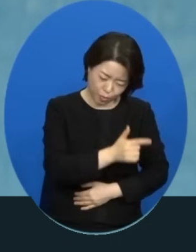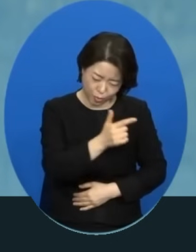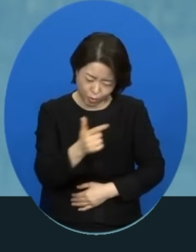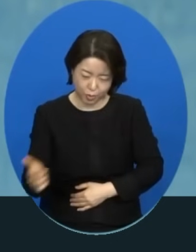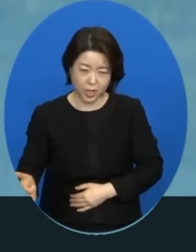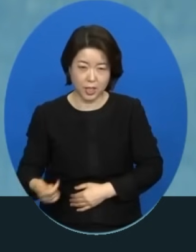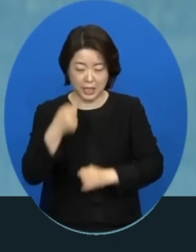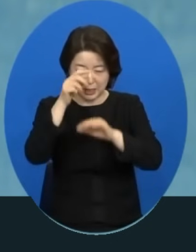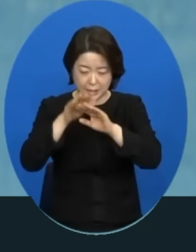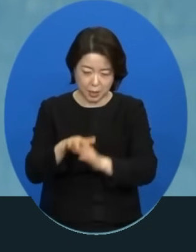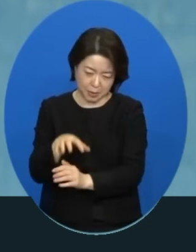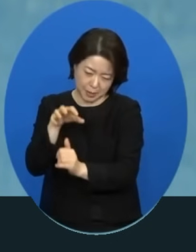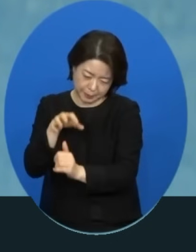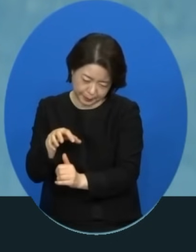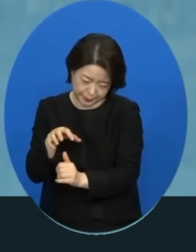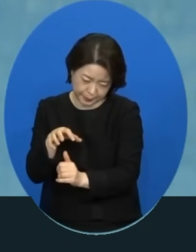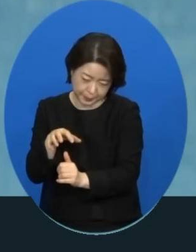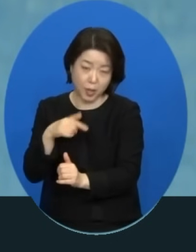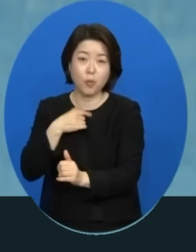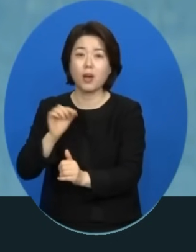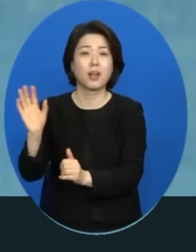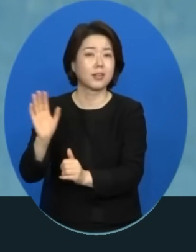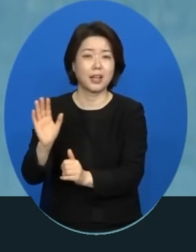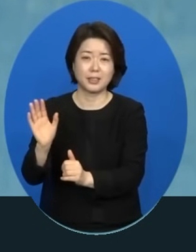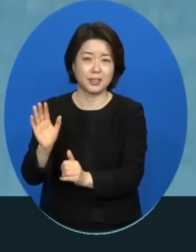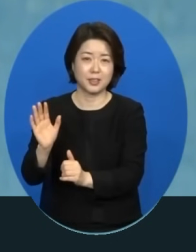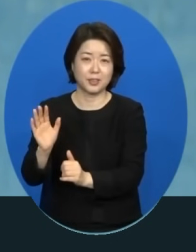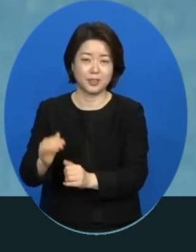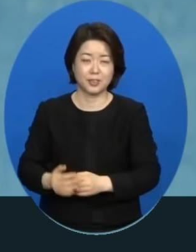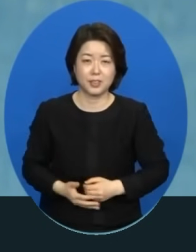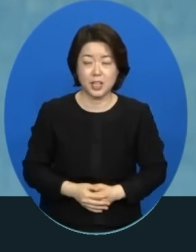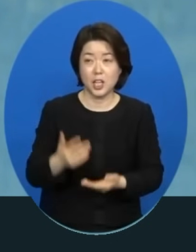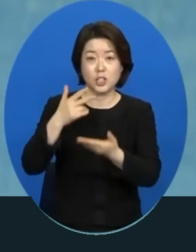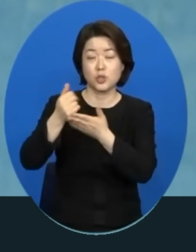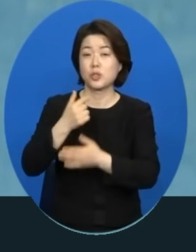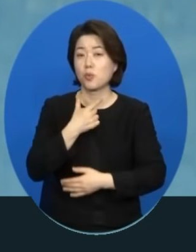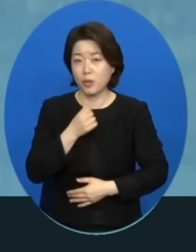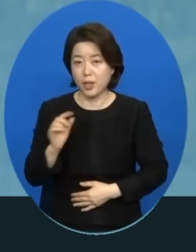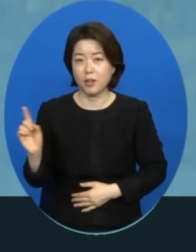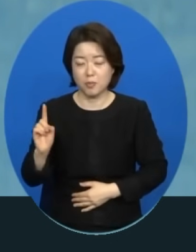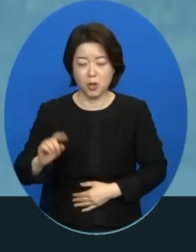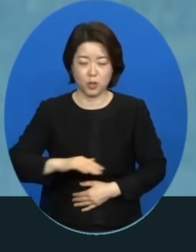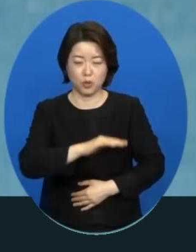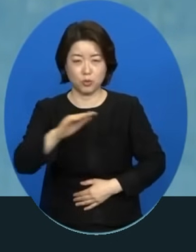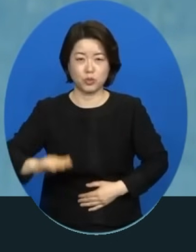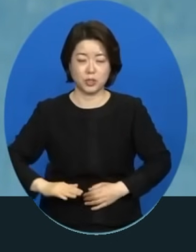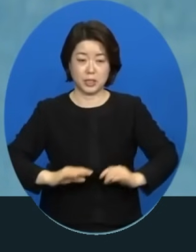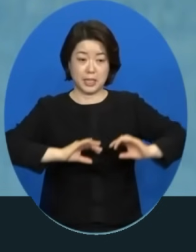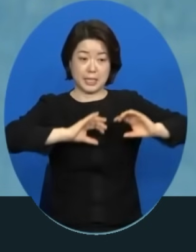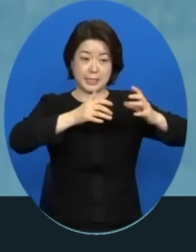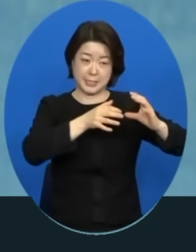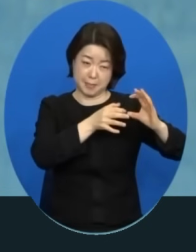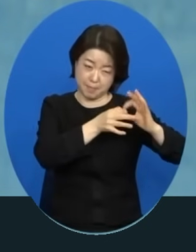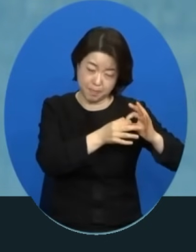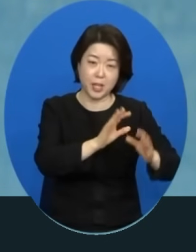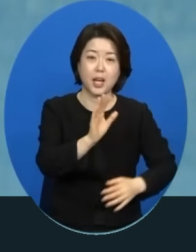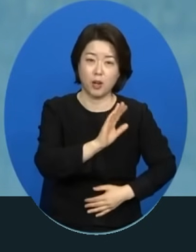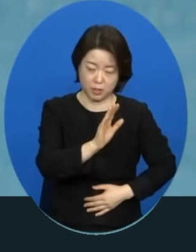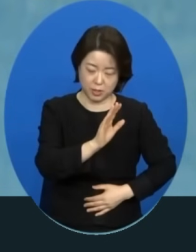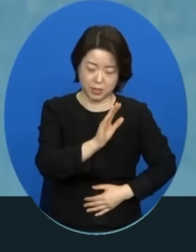예배당에 갇혀있기를 원하지는 않습니다. 주님께서 원하시는 것은 우리가 세상적이 되지 않으면서 세속적이